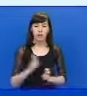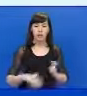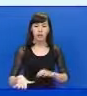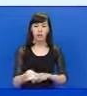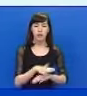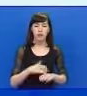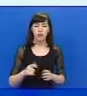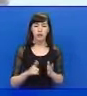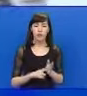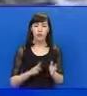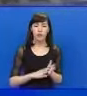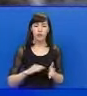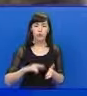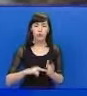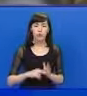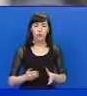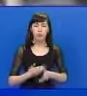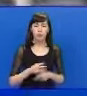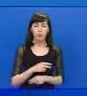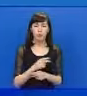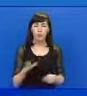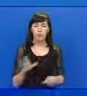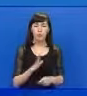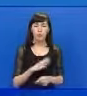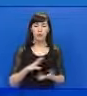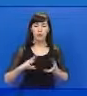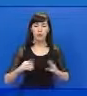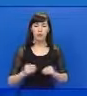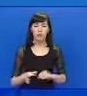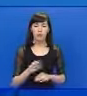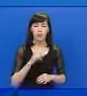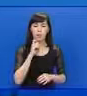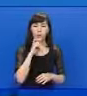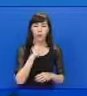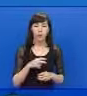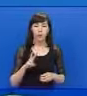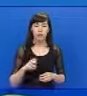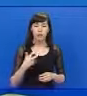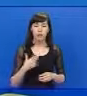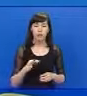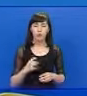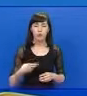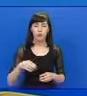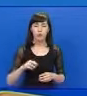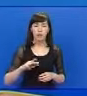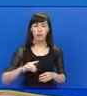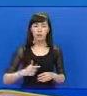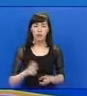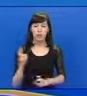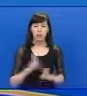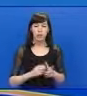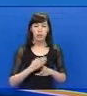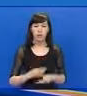аймақтарда 79 жобаға қолдау көрсетілген. Нәтижесінде облыс экономикасына 230 миллиард теңге инвестиция